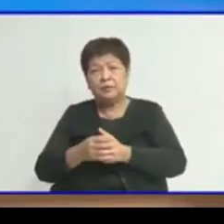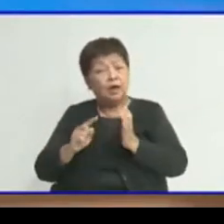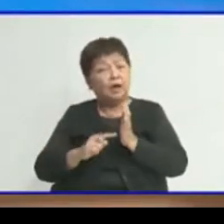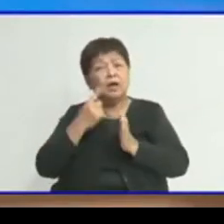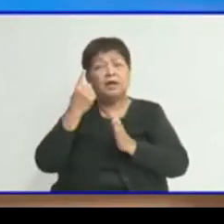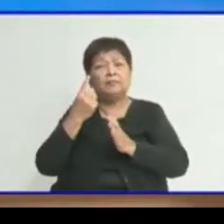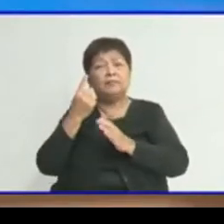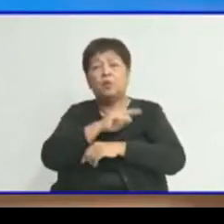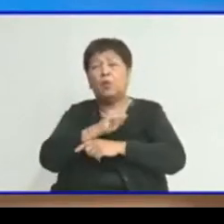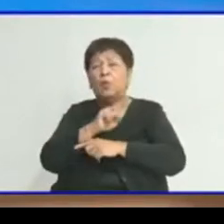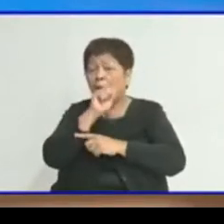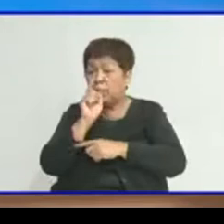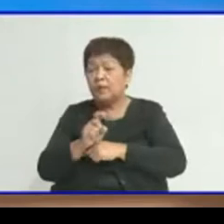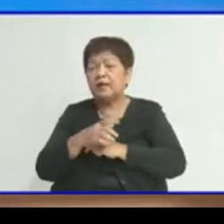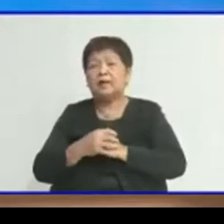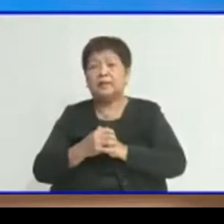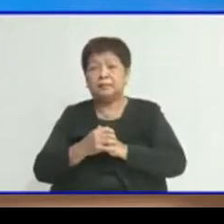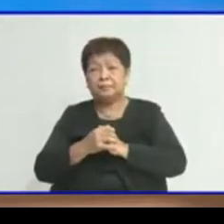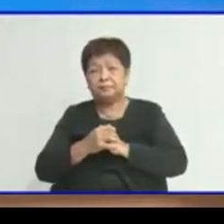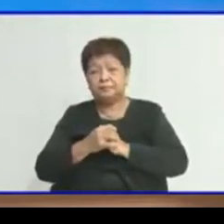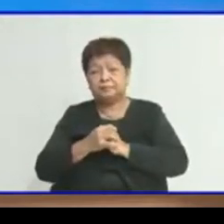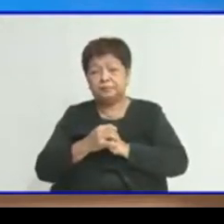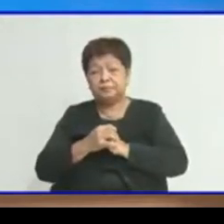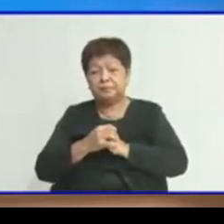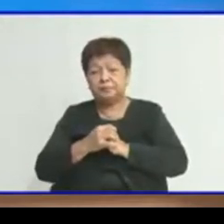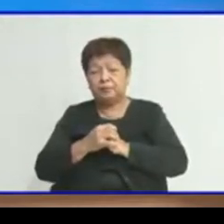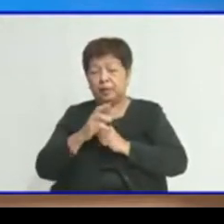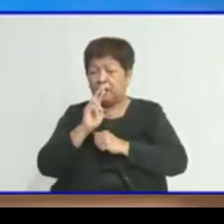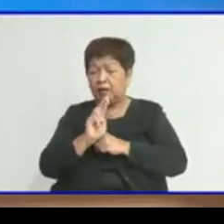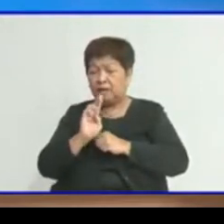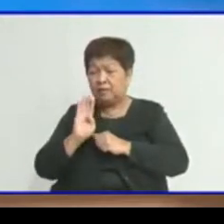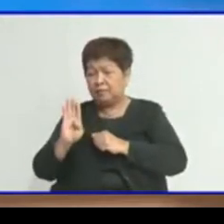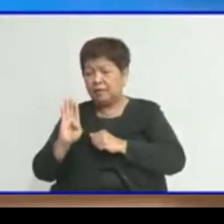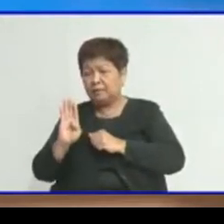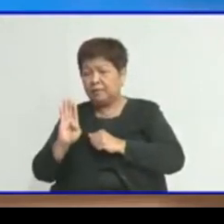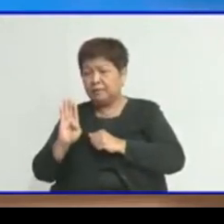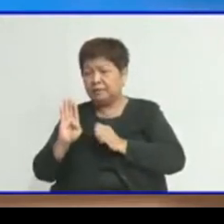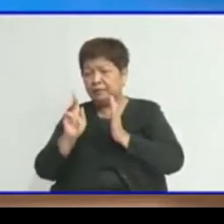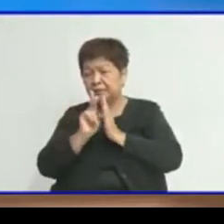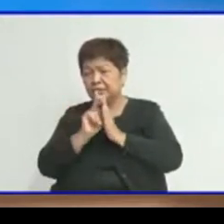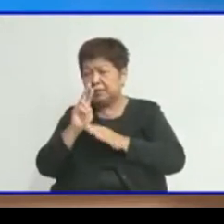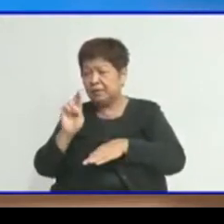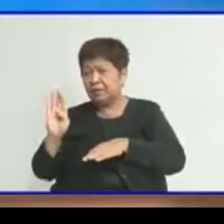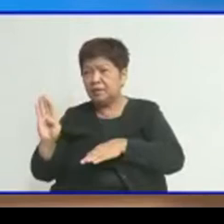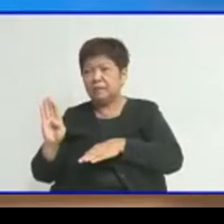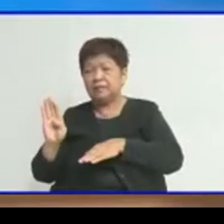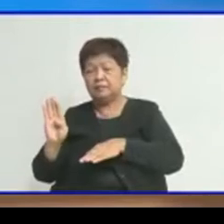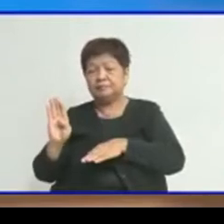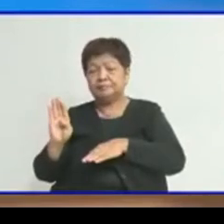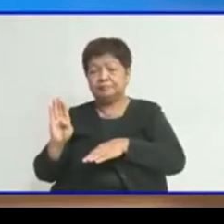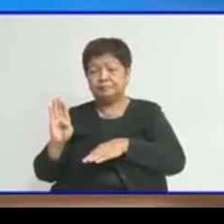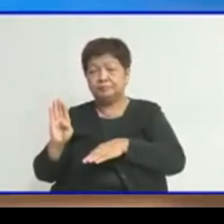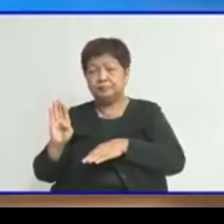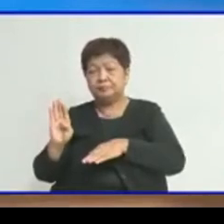ได้คัดกรองจะเริ่มขึ้นได้เมื่อใดตามระเบียบที่ผลการดำเนินการก็ต้องมีการพิสูจน์การกำหนดหลักเก